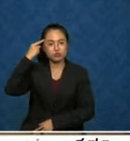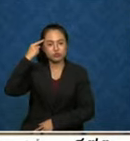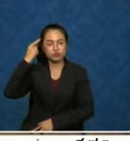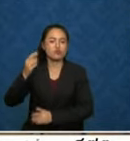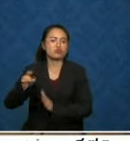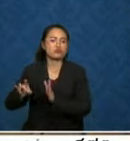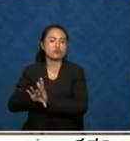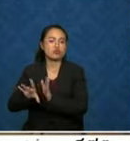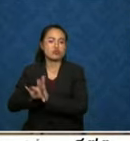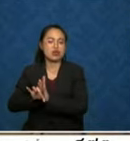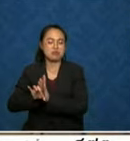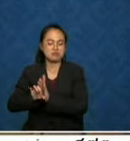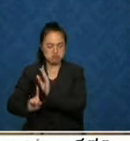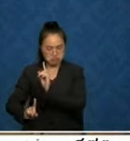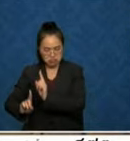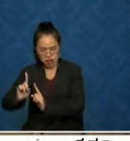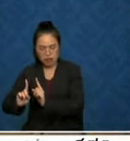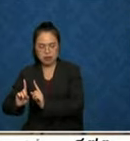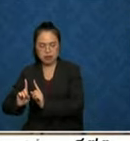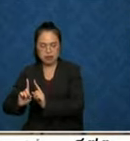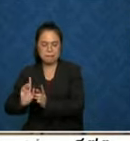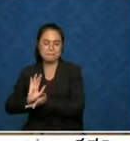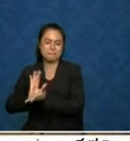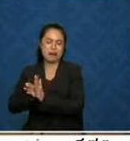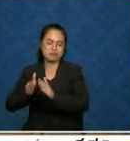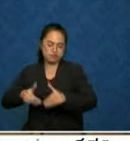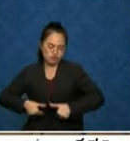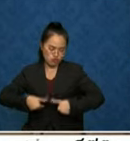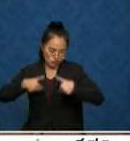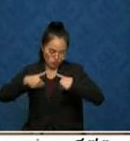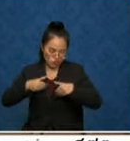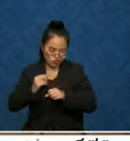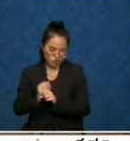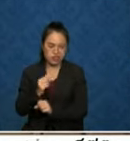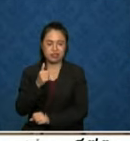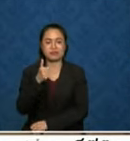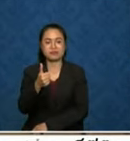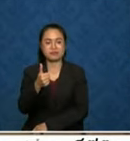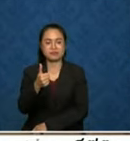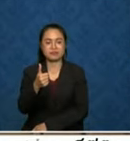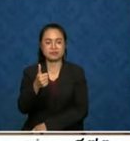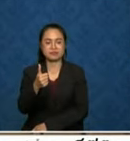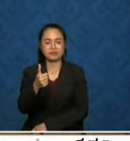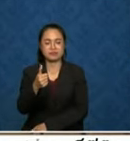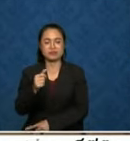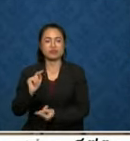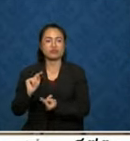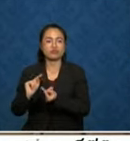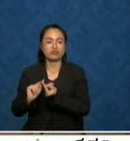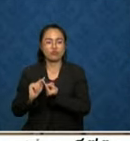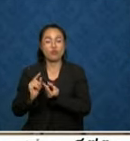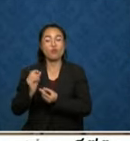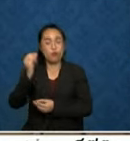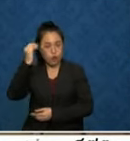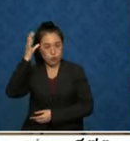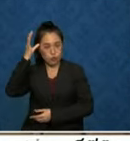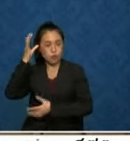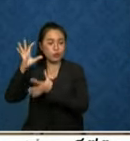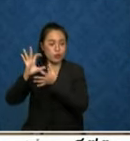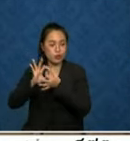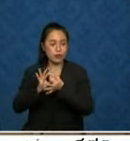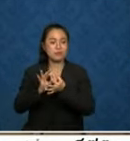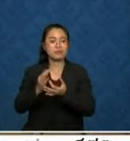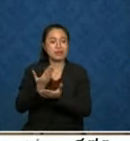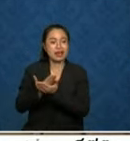จะต้องสามารถนำไปใช้ได้จริงในชีวิตอย่างจริงจังได้แล้วนะคะ financial literacy หรือความรอบรู้ทางการเงินคืออะไ